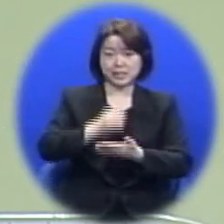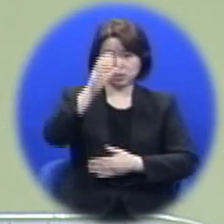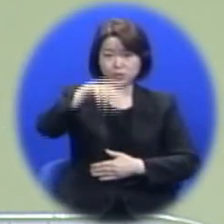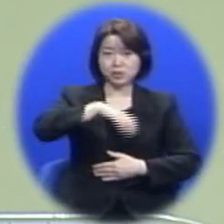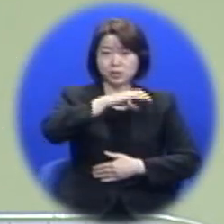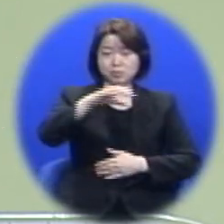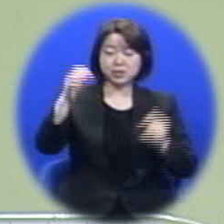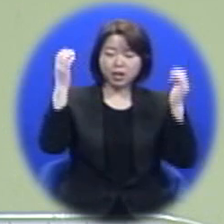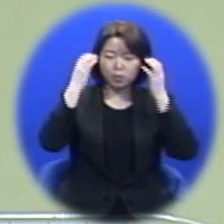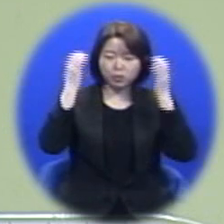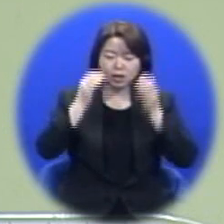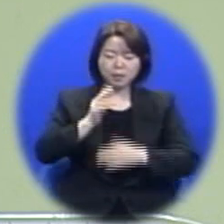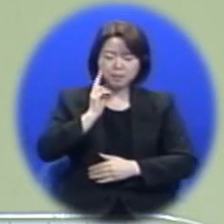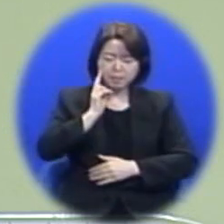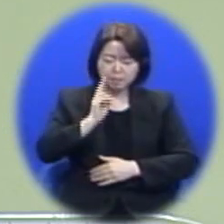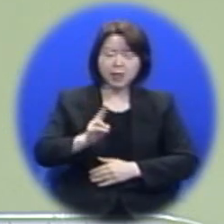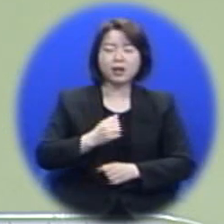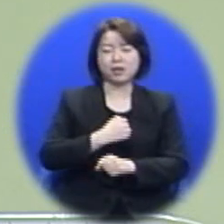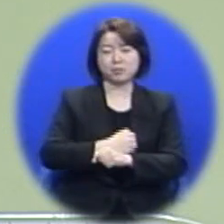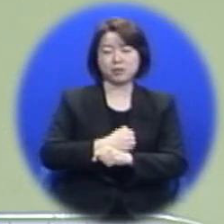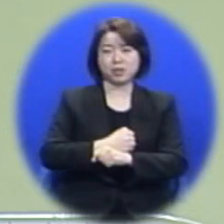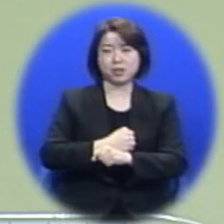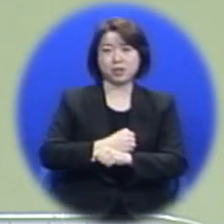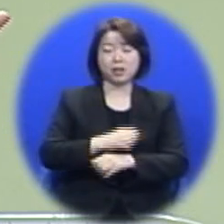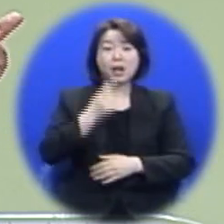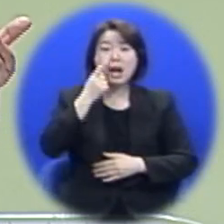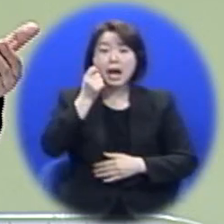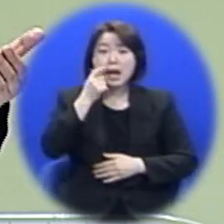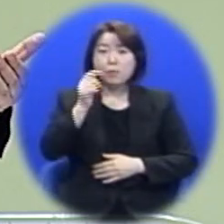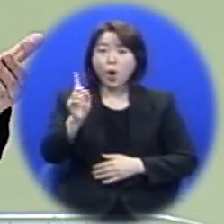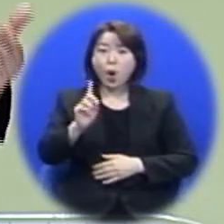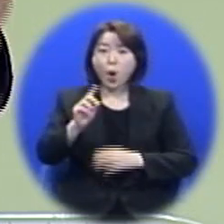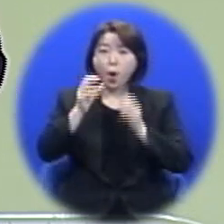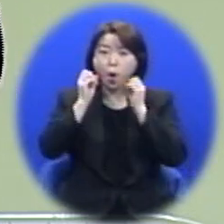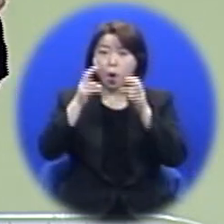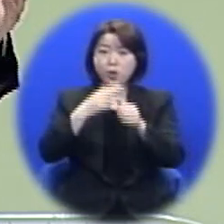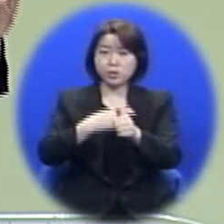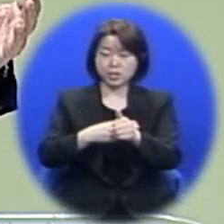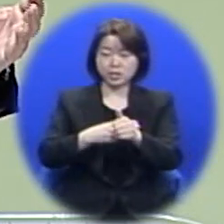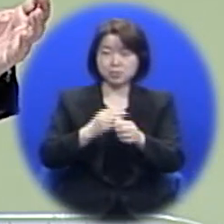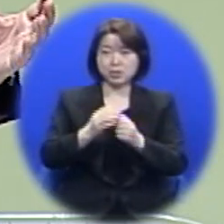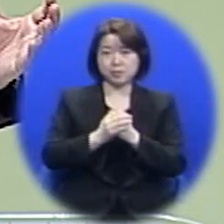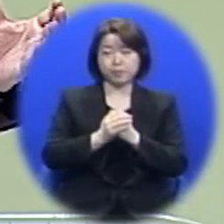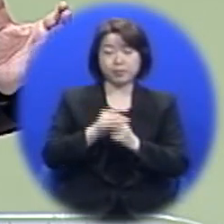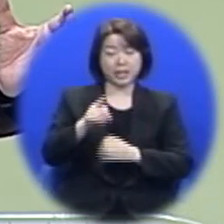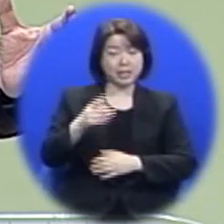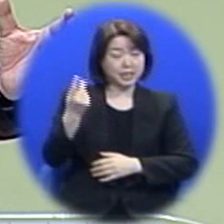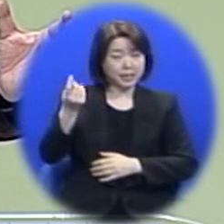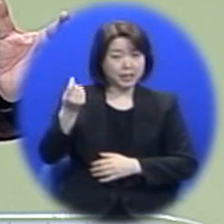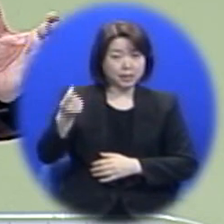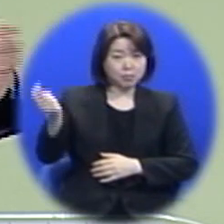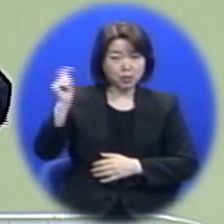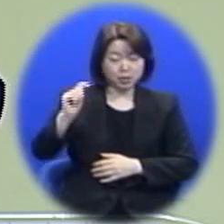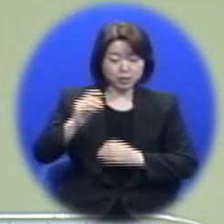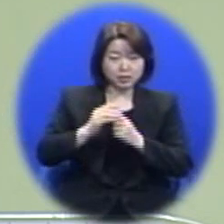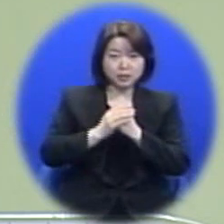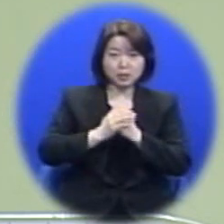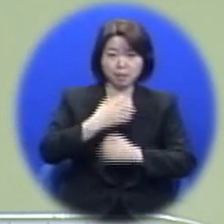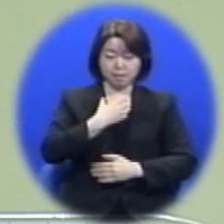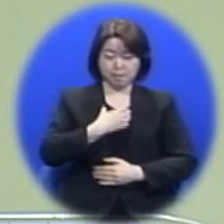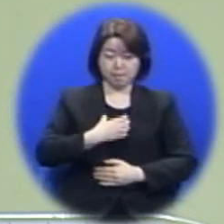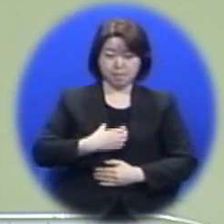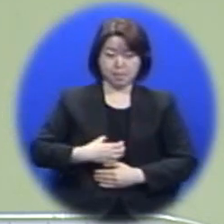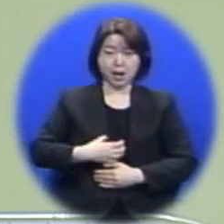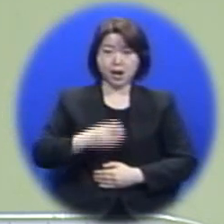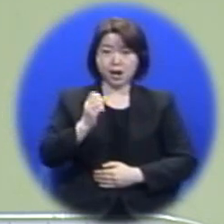십자가입니다 일본에 있는 어느 선교사님이 더 패셔너블한 이승은 영화를 일본에 있는